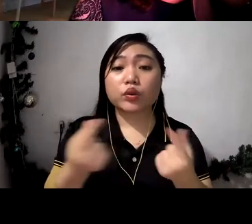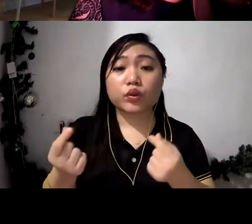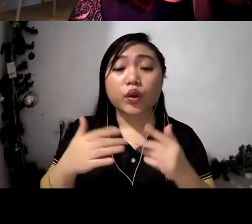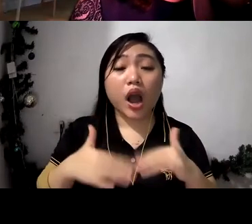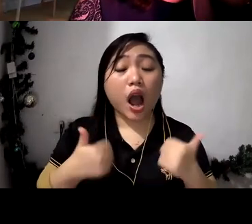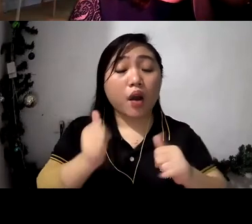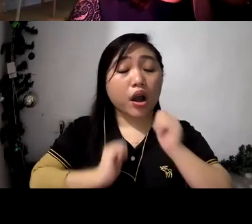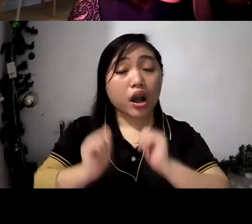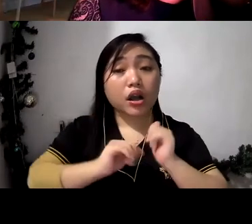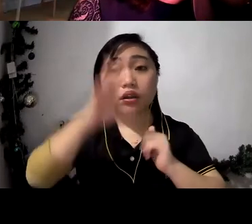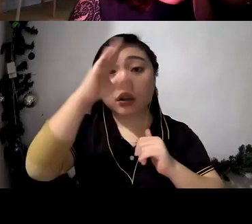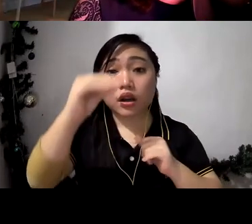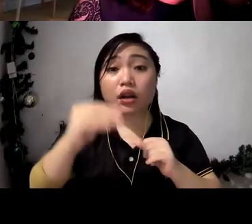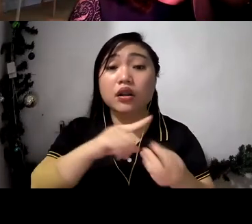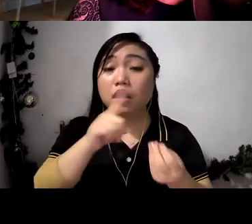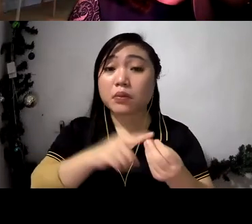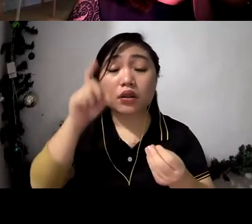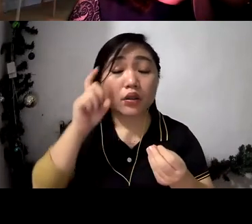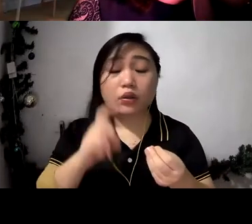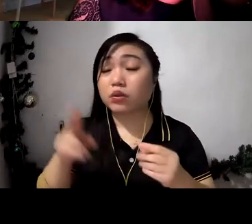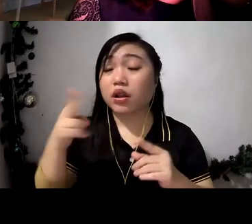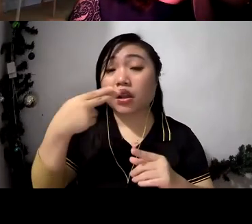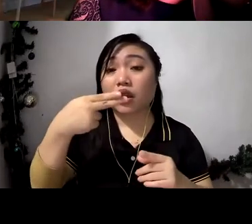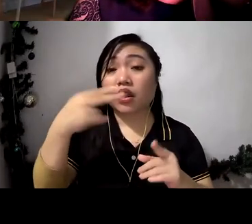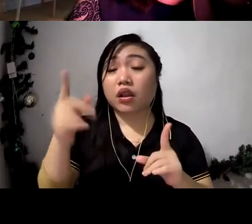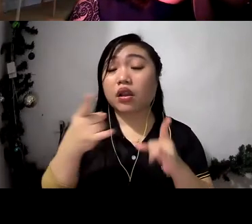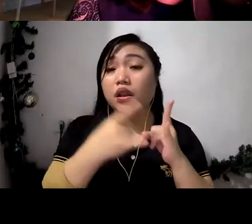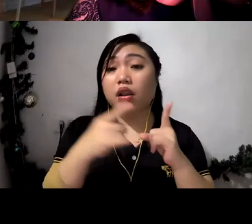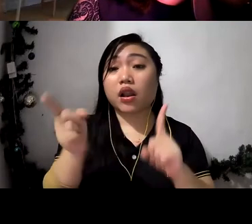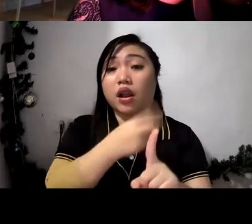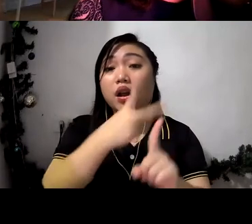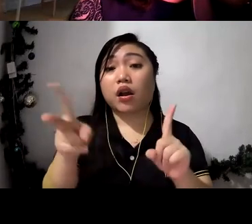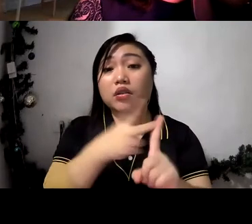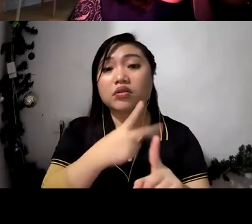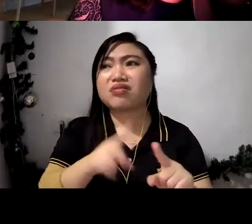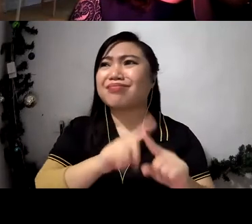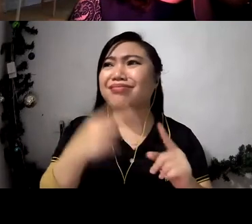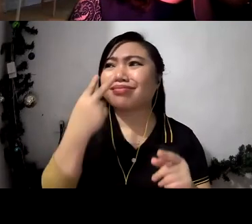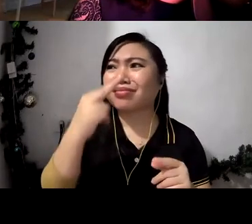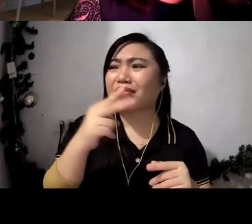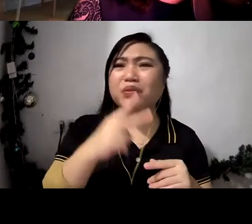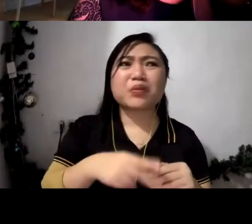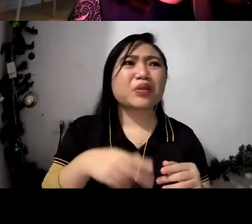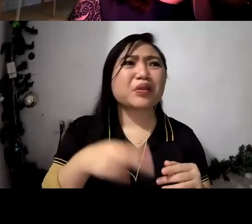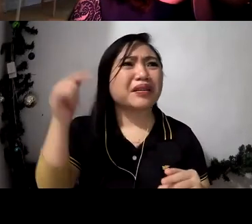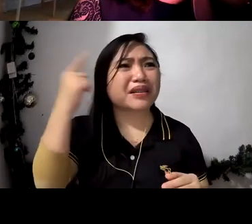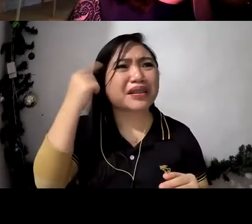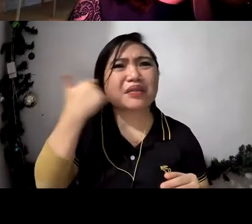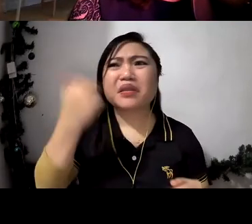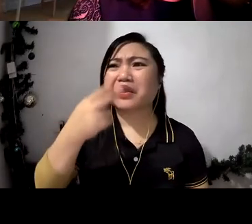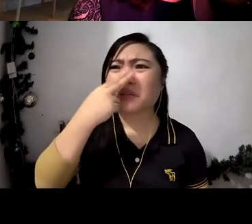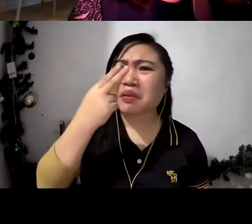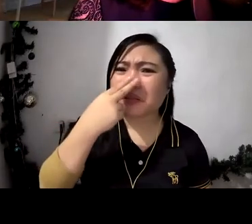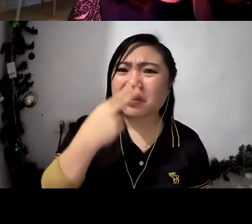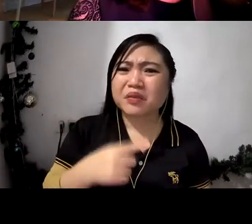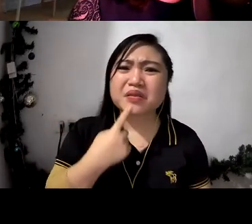to sexual harassment, no? In many cases, parang it's being treated as a joke. Na kapag ikaw ay ano,